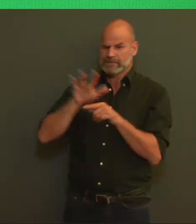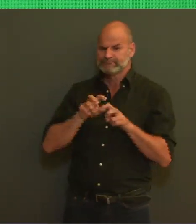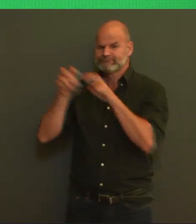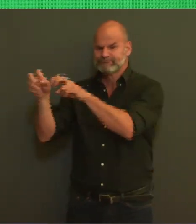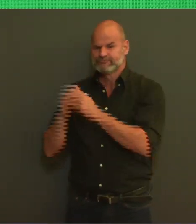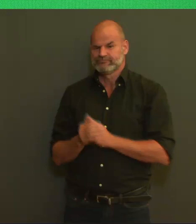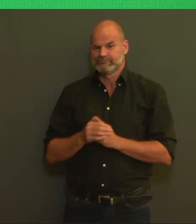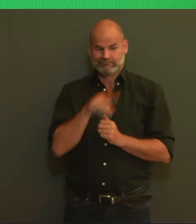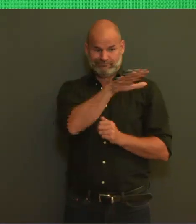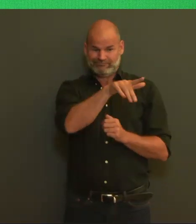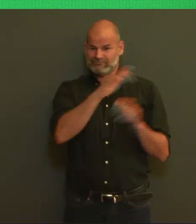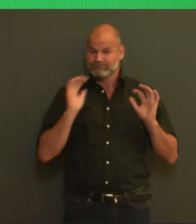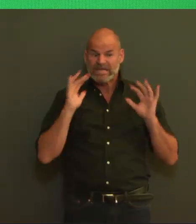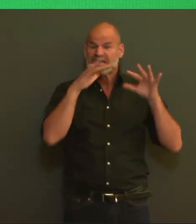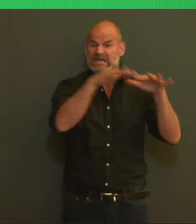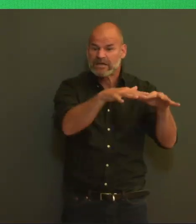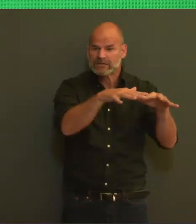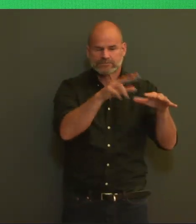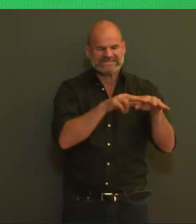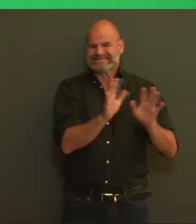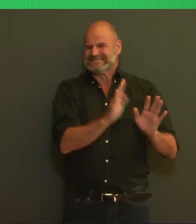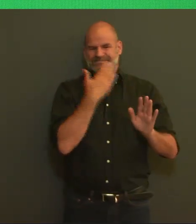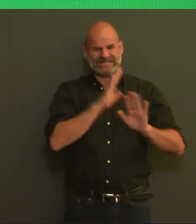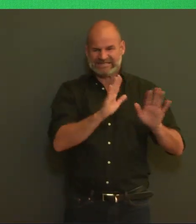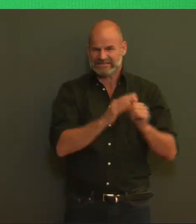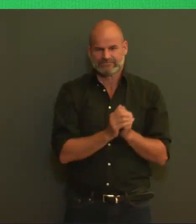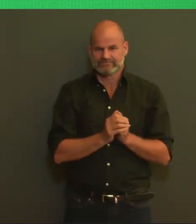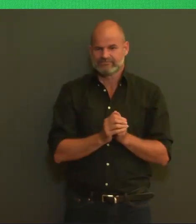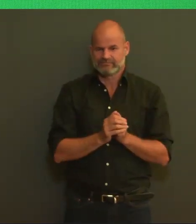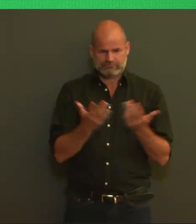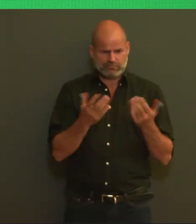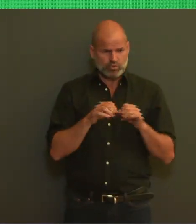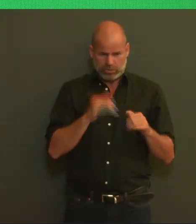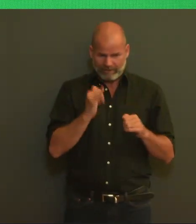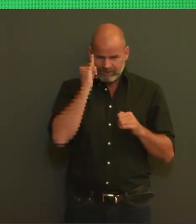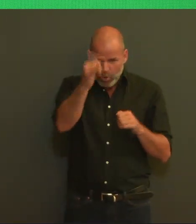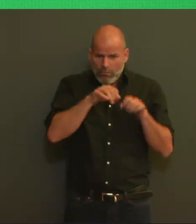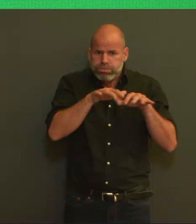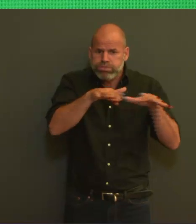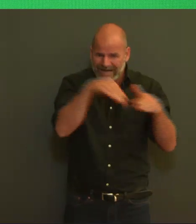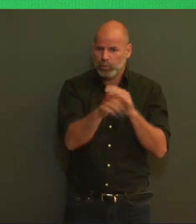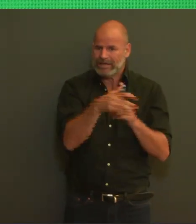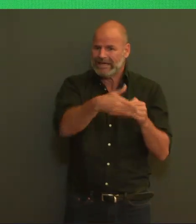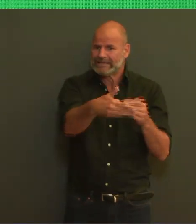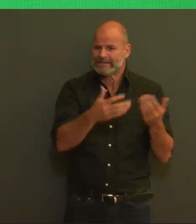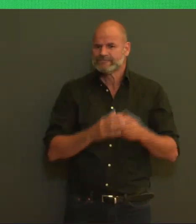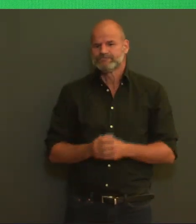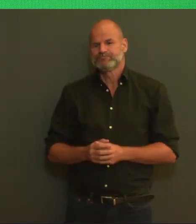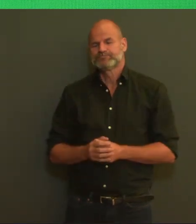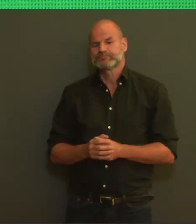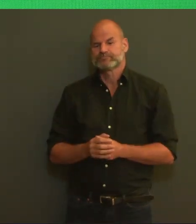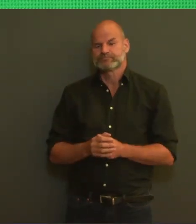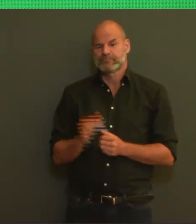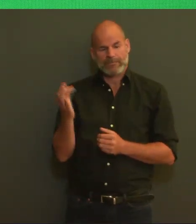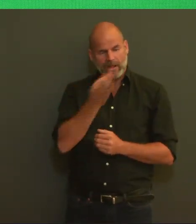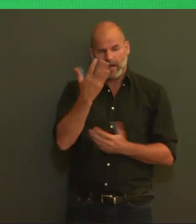virus kent echter geen weekend. Het respecteren van de fysieke afstand is en blijft dan ook van kapitaal belang om de